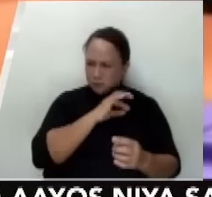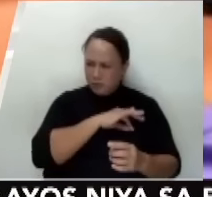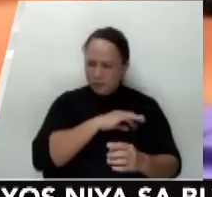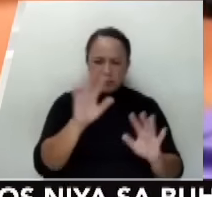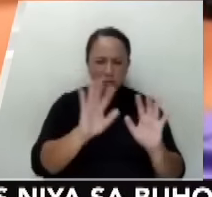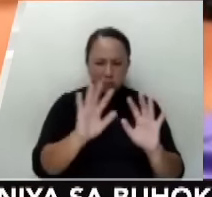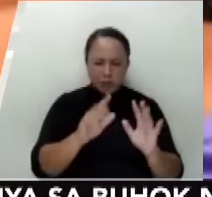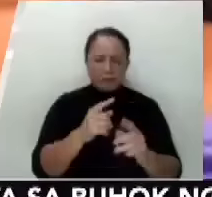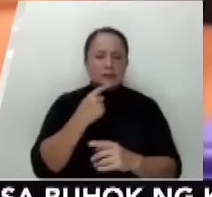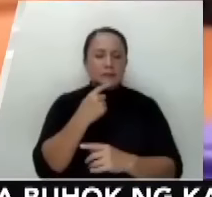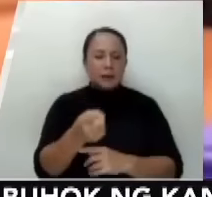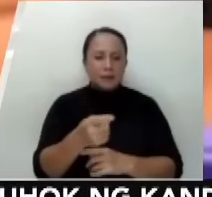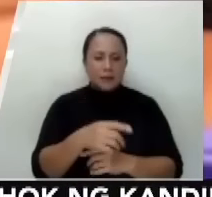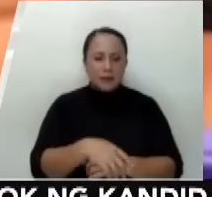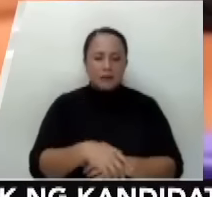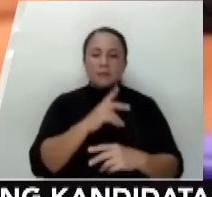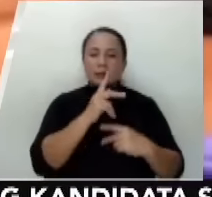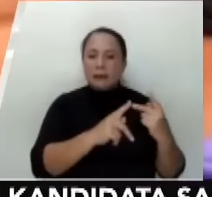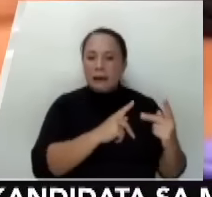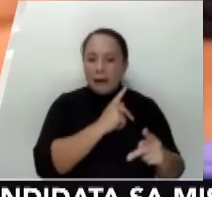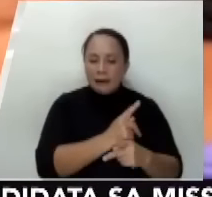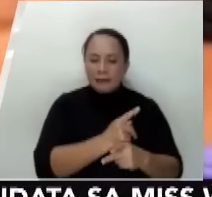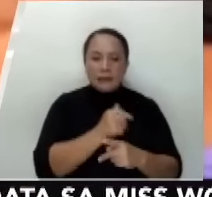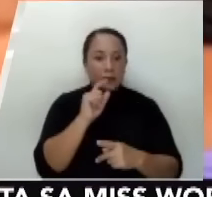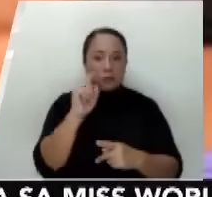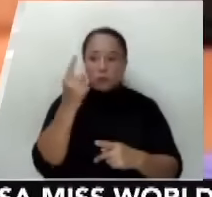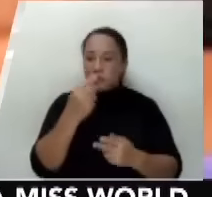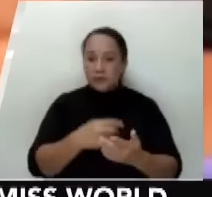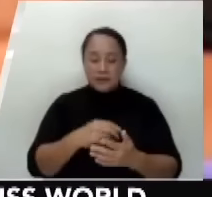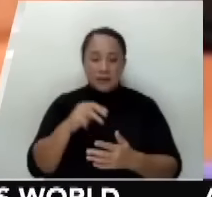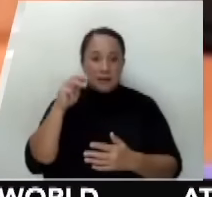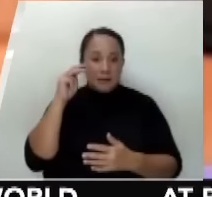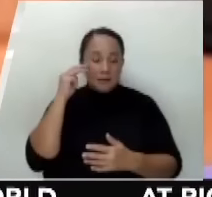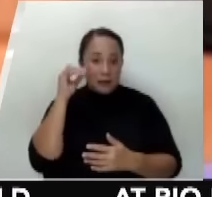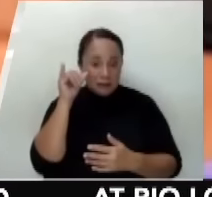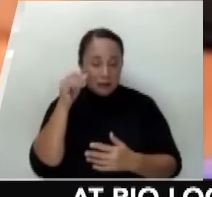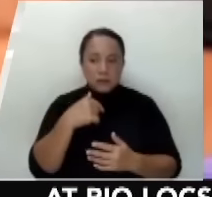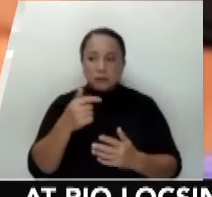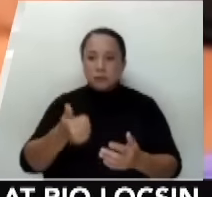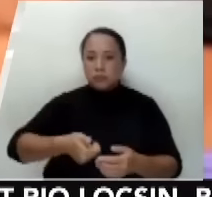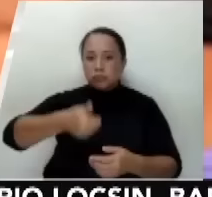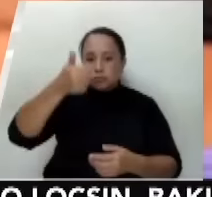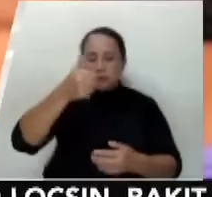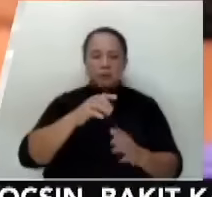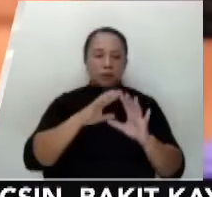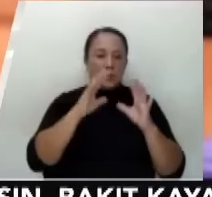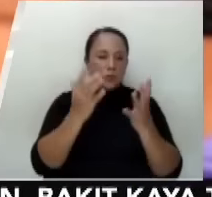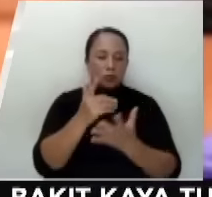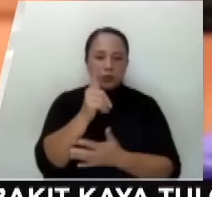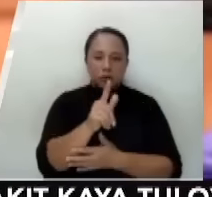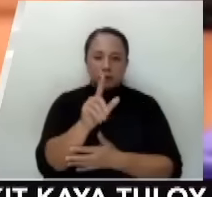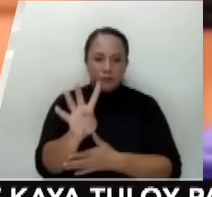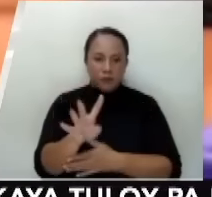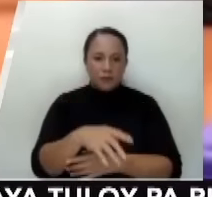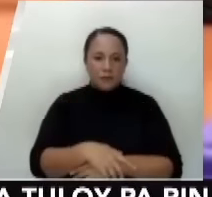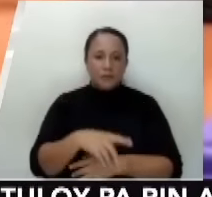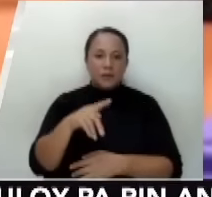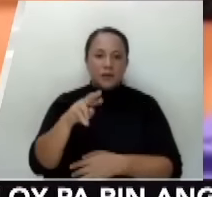niya, be kinder, hindi lang kay Megan kundi pati sa mga itinanghal na Miss World 2024 na si Christina